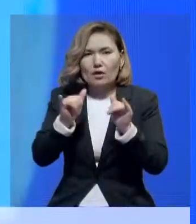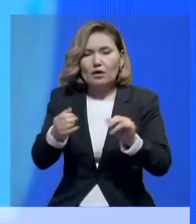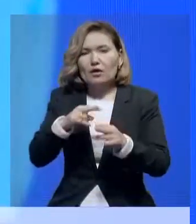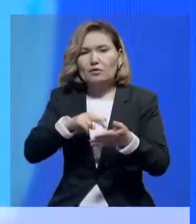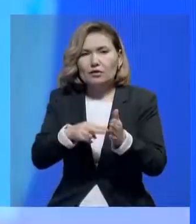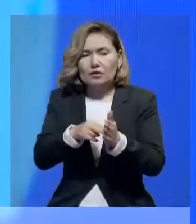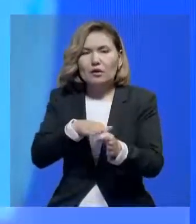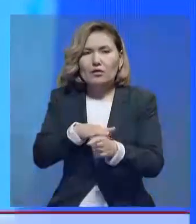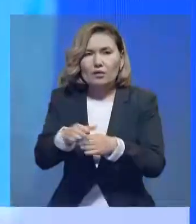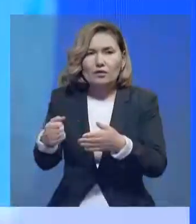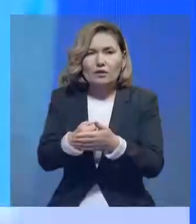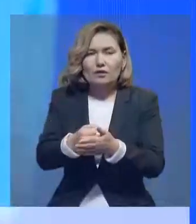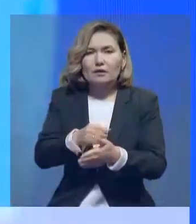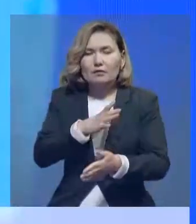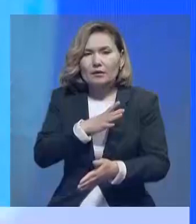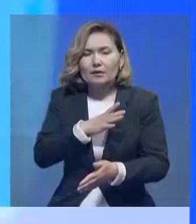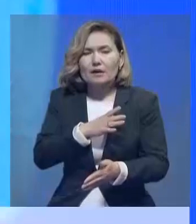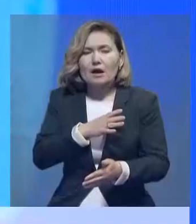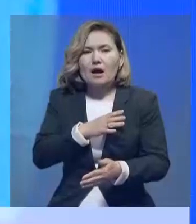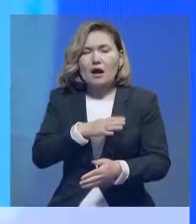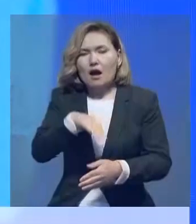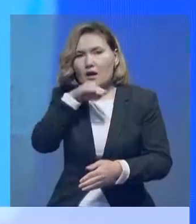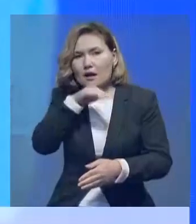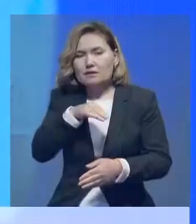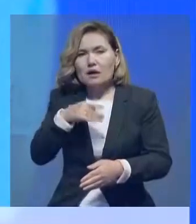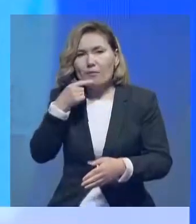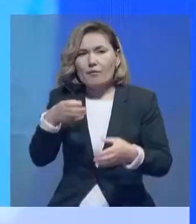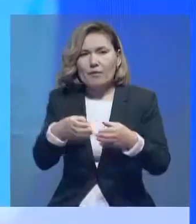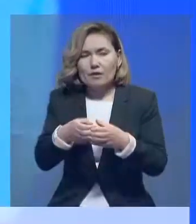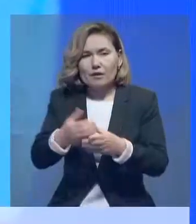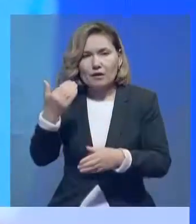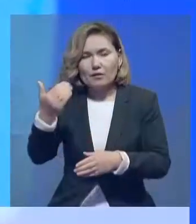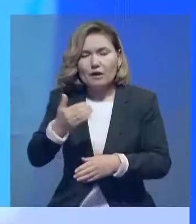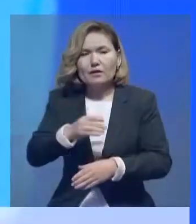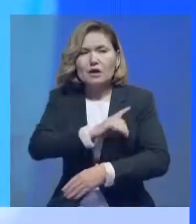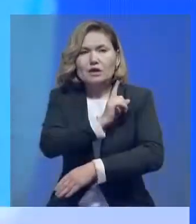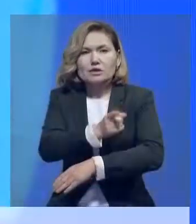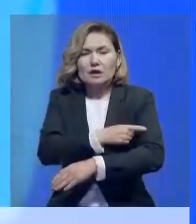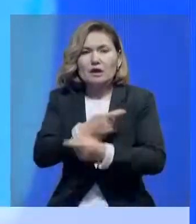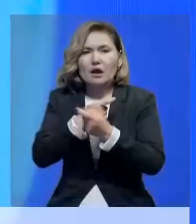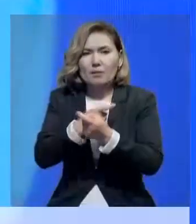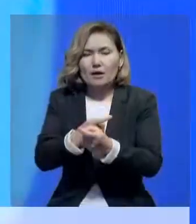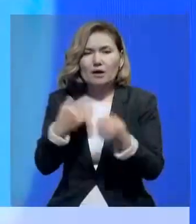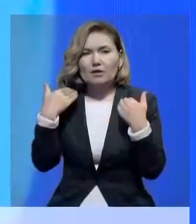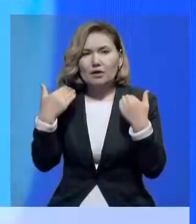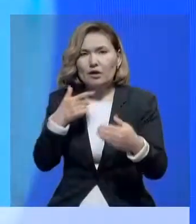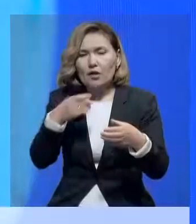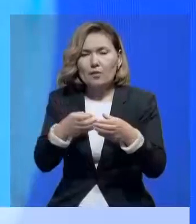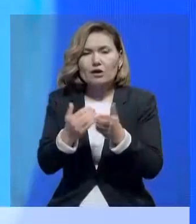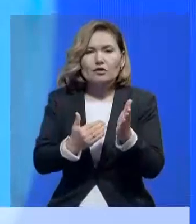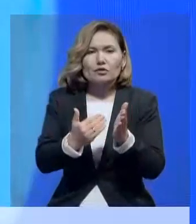үдерісі жандануда. Кәсіби шеберлігі ерекше, жауынгерлік әзірлігі мен қабілеті жоғары